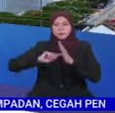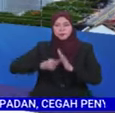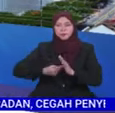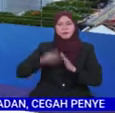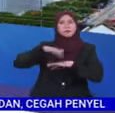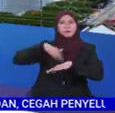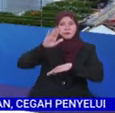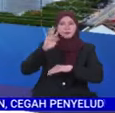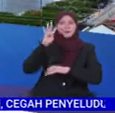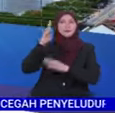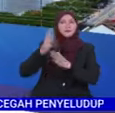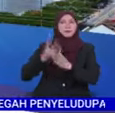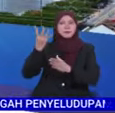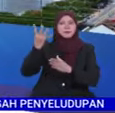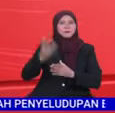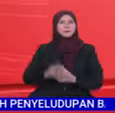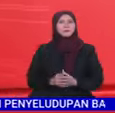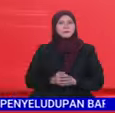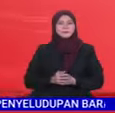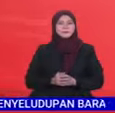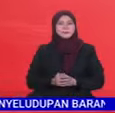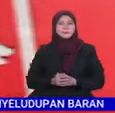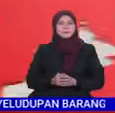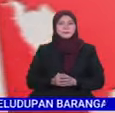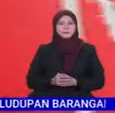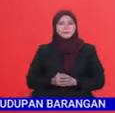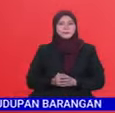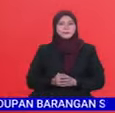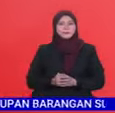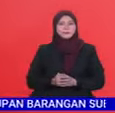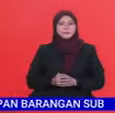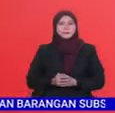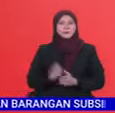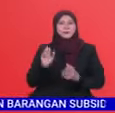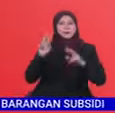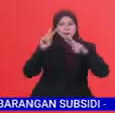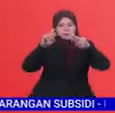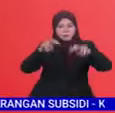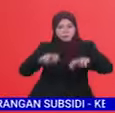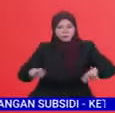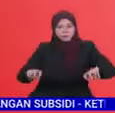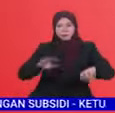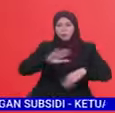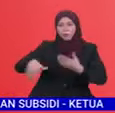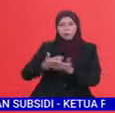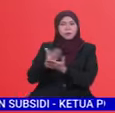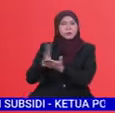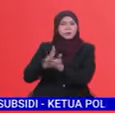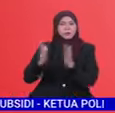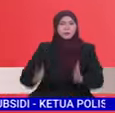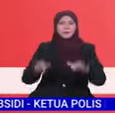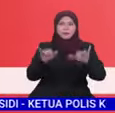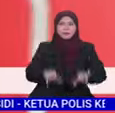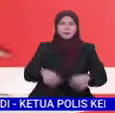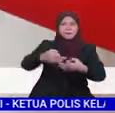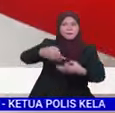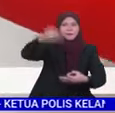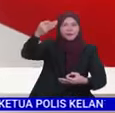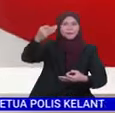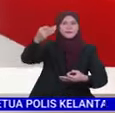lebih empat bulan Hai hasil siasatan mendapati kesumo Suspect tinggal di pangsapuri